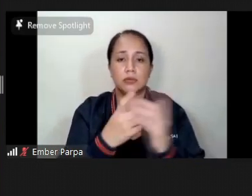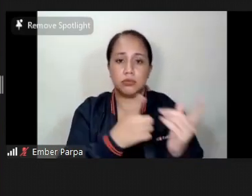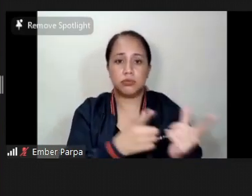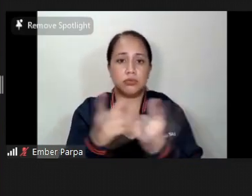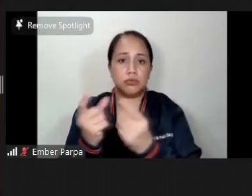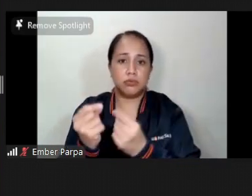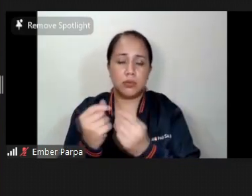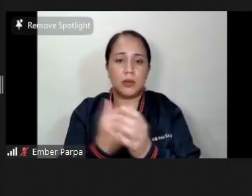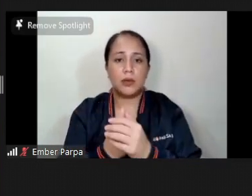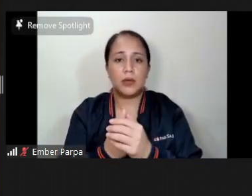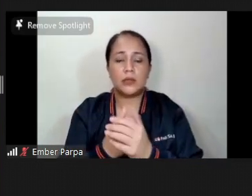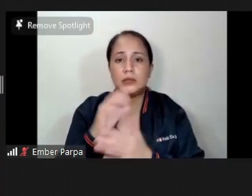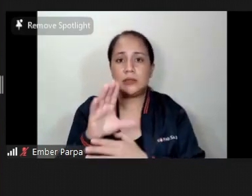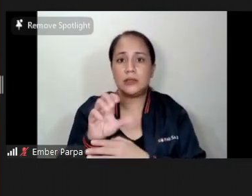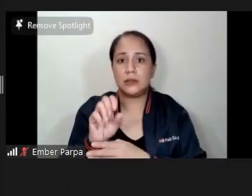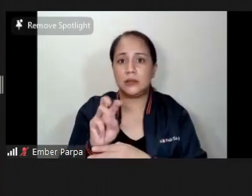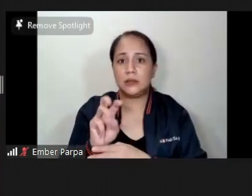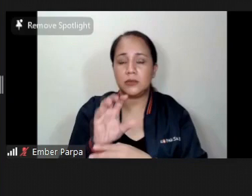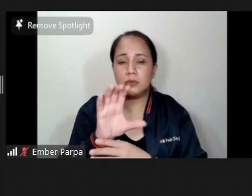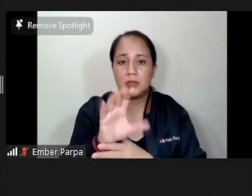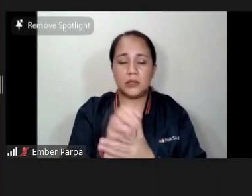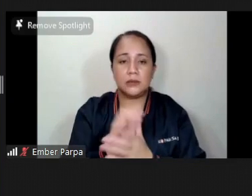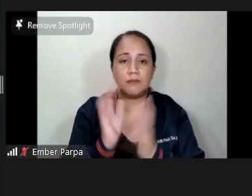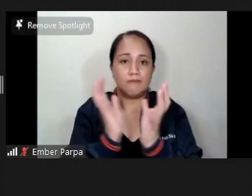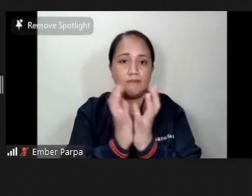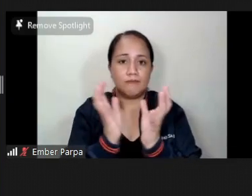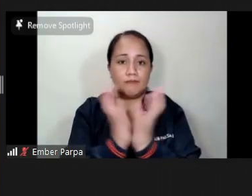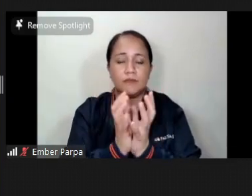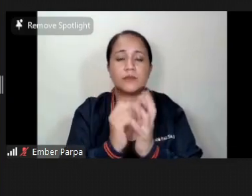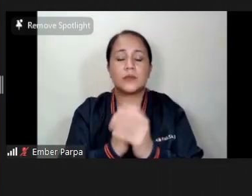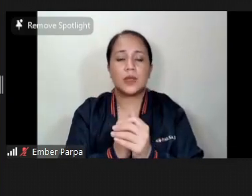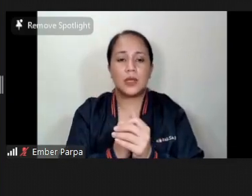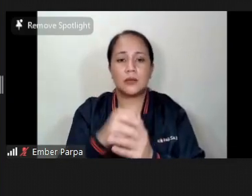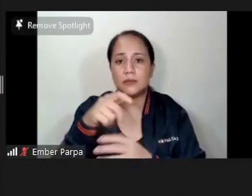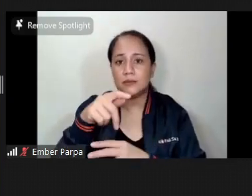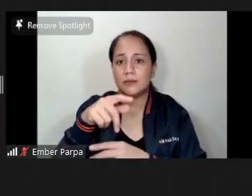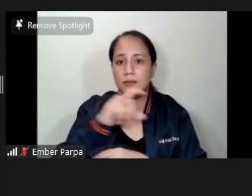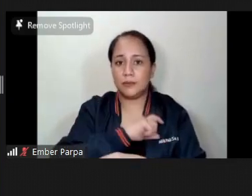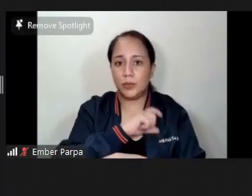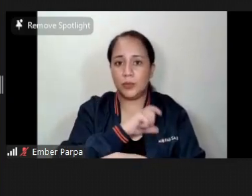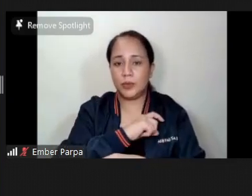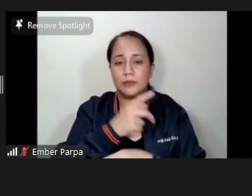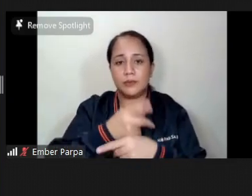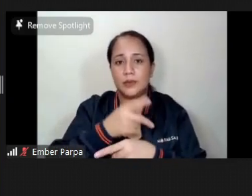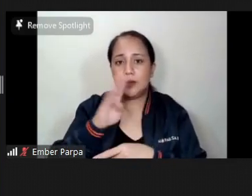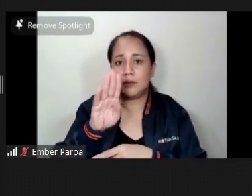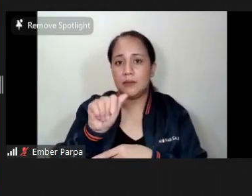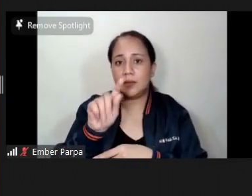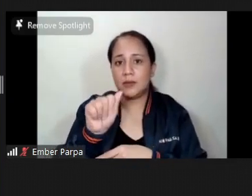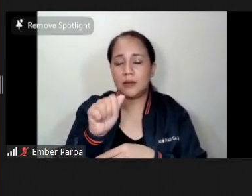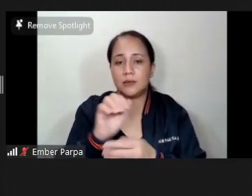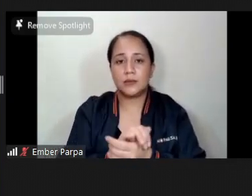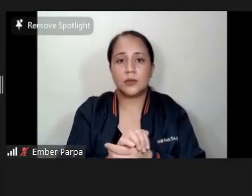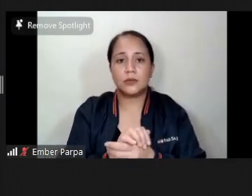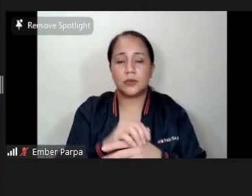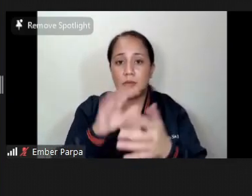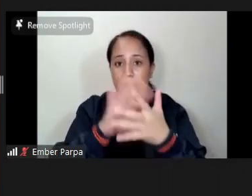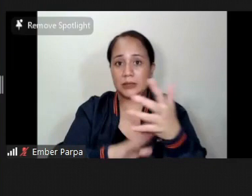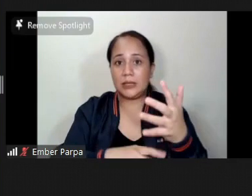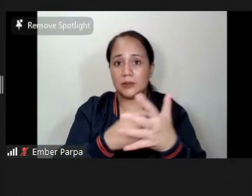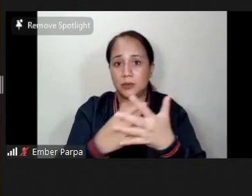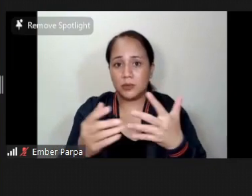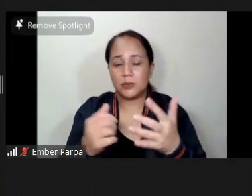natin ay ang CWC, DSWD, PNP, and Bantay Bata. So ang time frame po is for